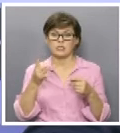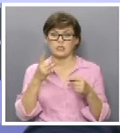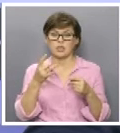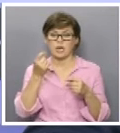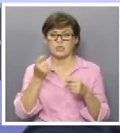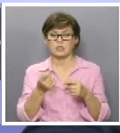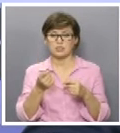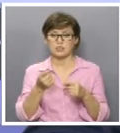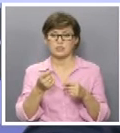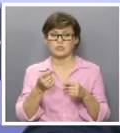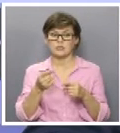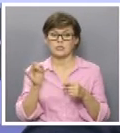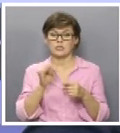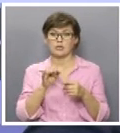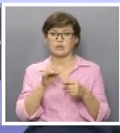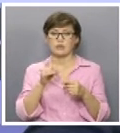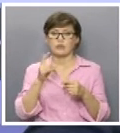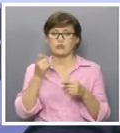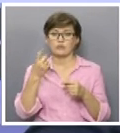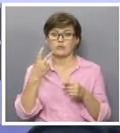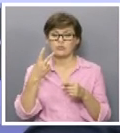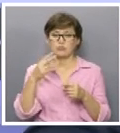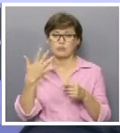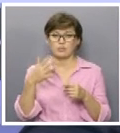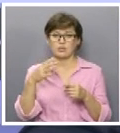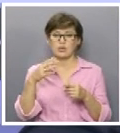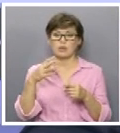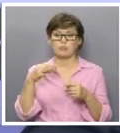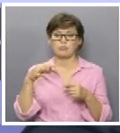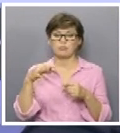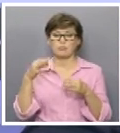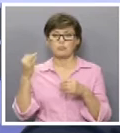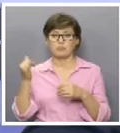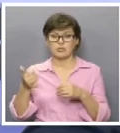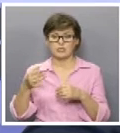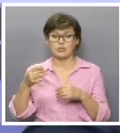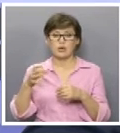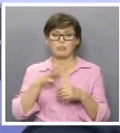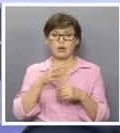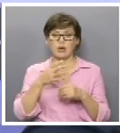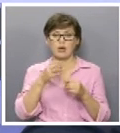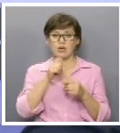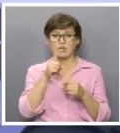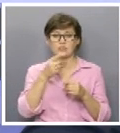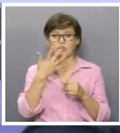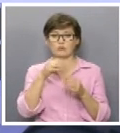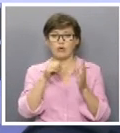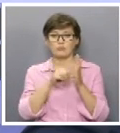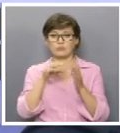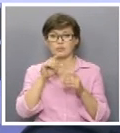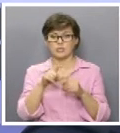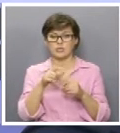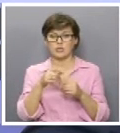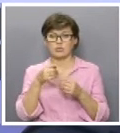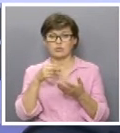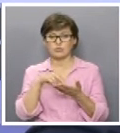арзан. Яны бензин 125 теңгенин көлөмүндө турса, газ 50-60 теңгенин шамасында. Сондай ак